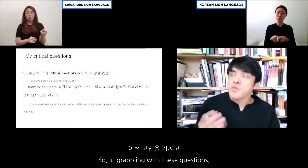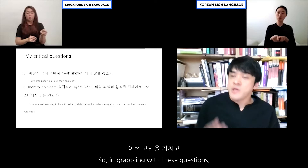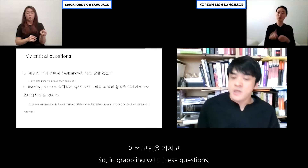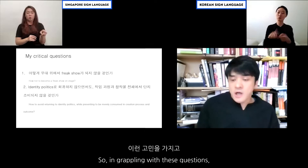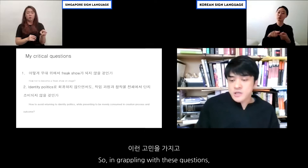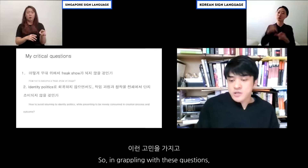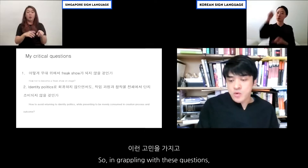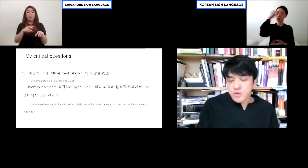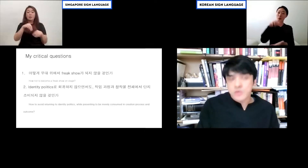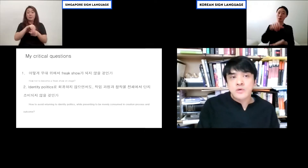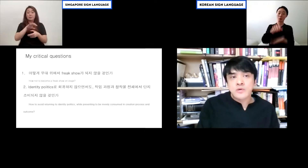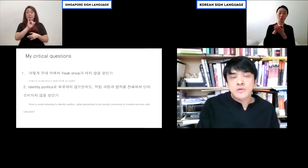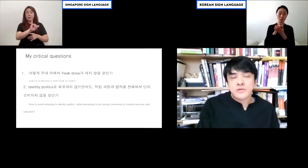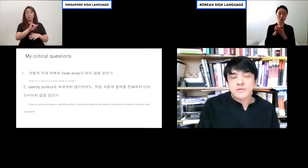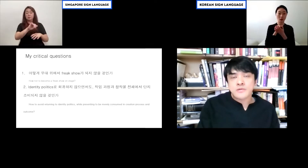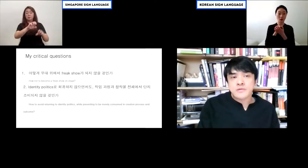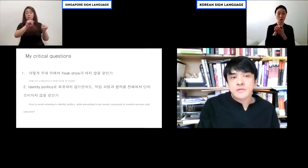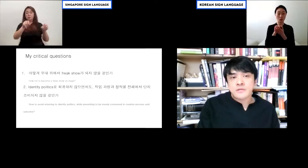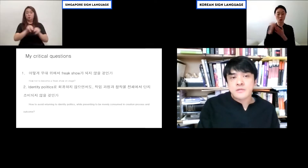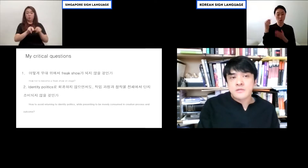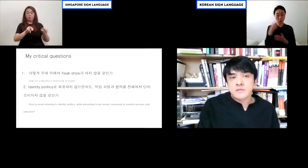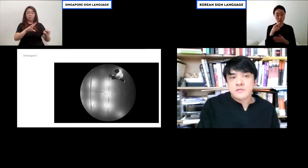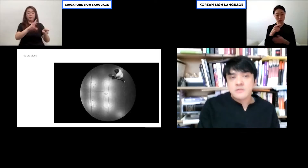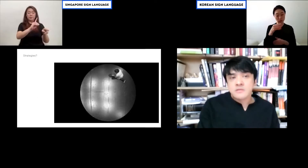문제였습니다. 이런 고민을 가지고